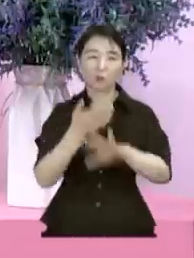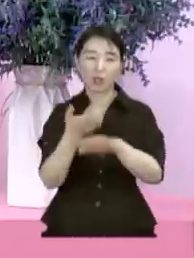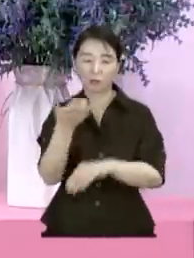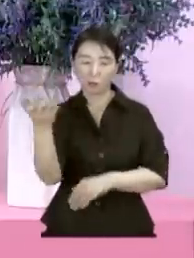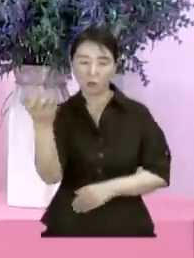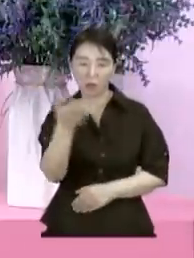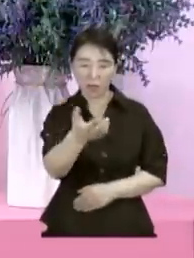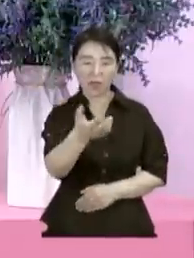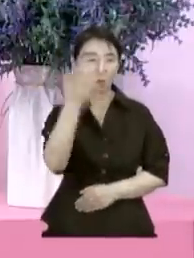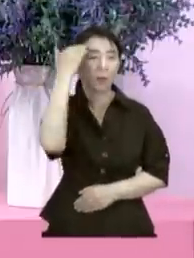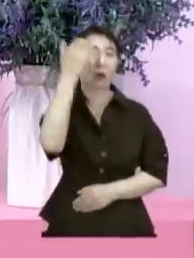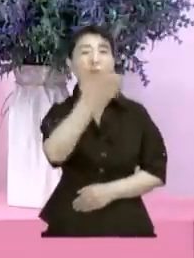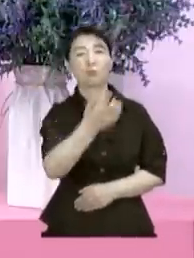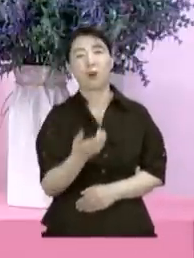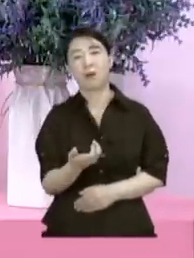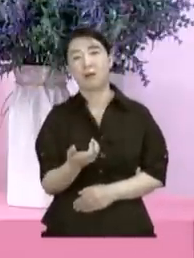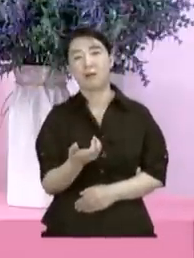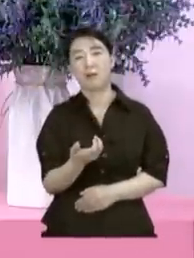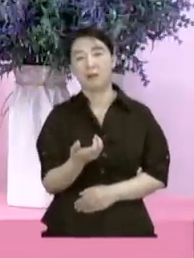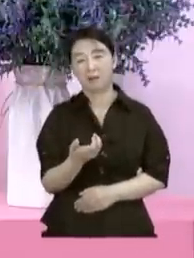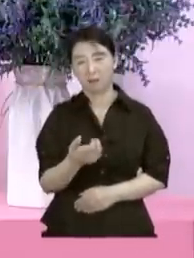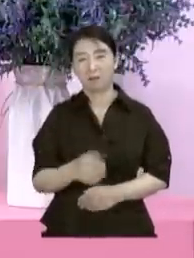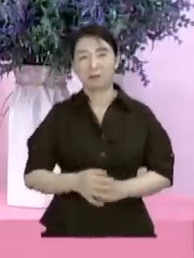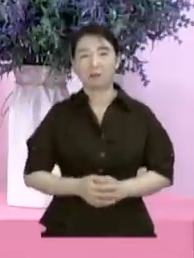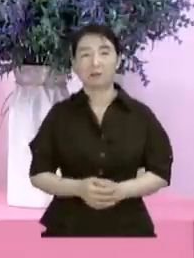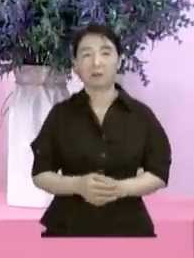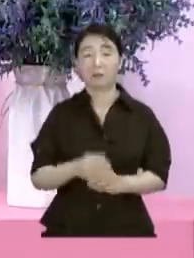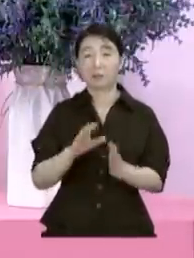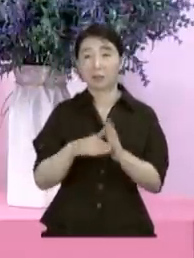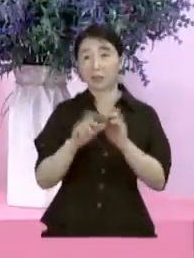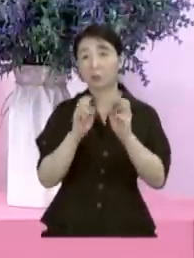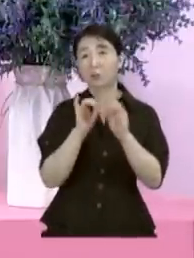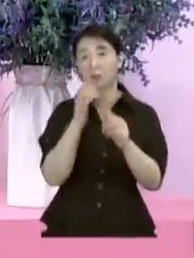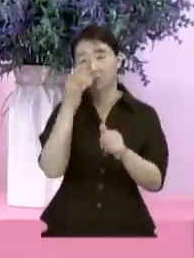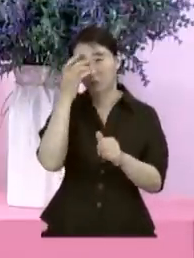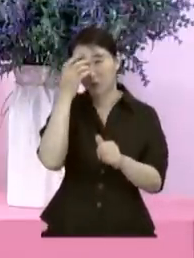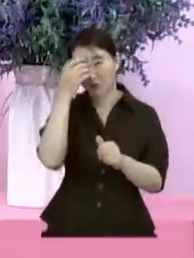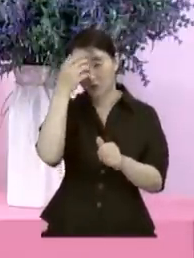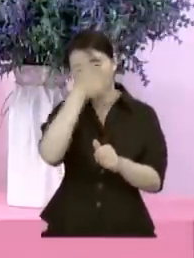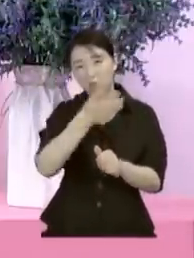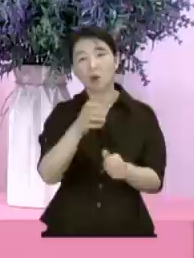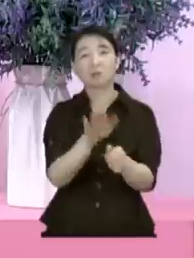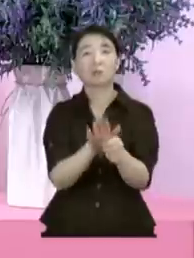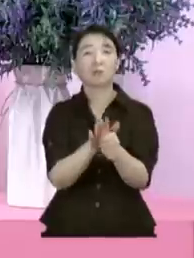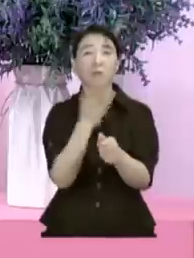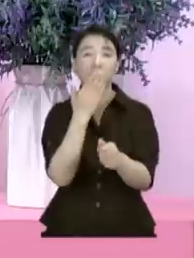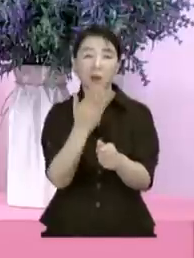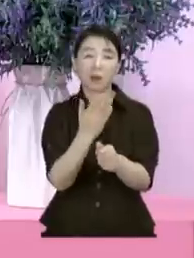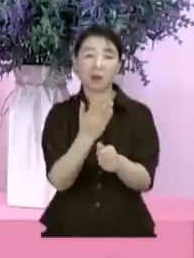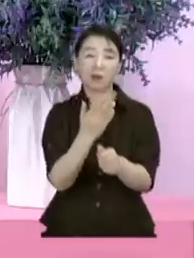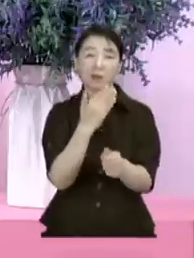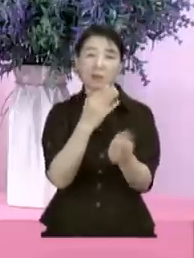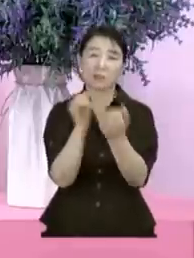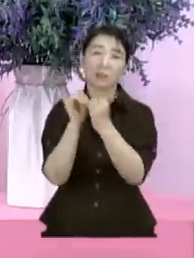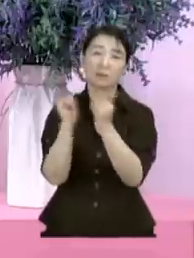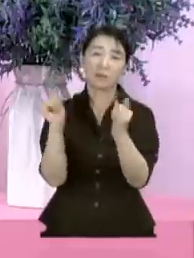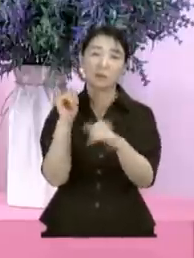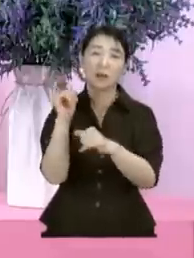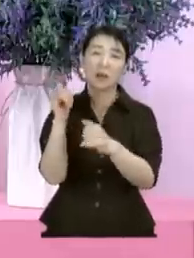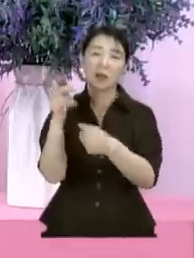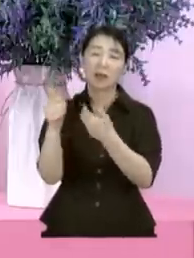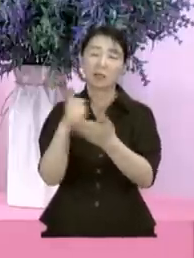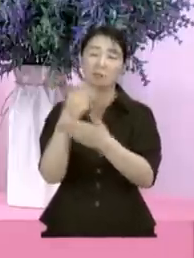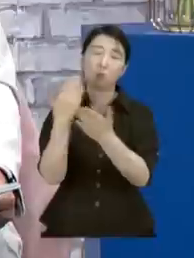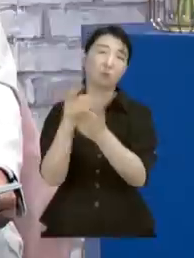하나님을 믿는 그런 선교사님들의 후원과 지원을 받아요. 많은 분들이 그곳에서 이제 모든 탈북민들이 다